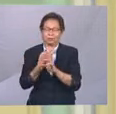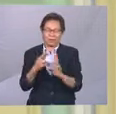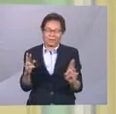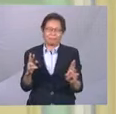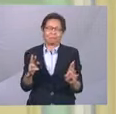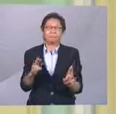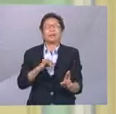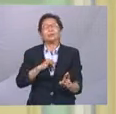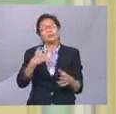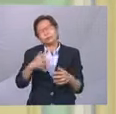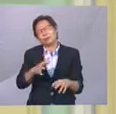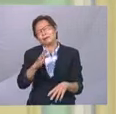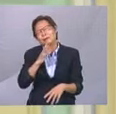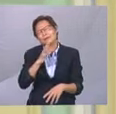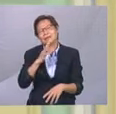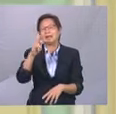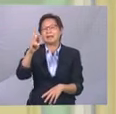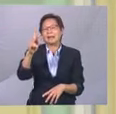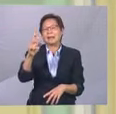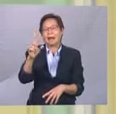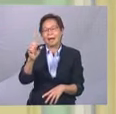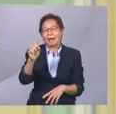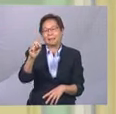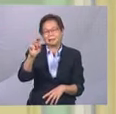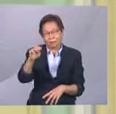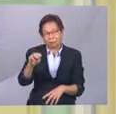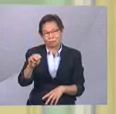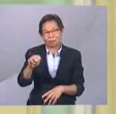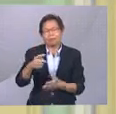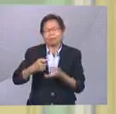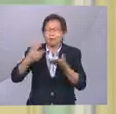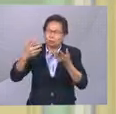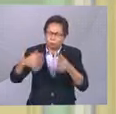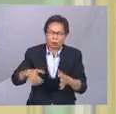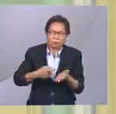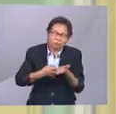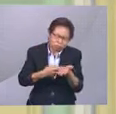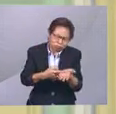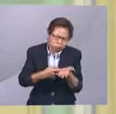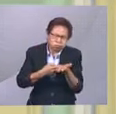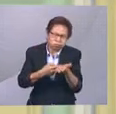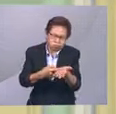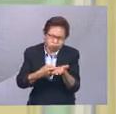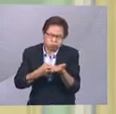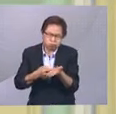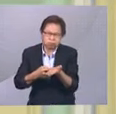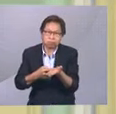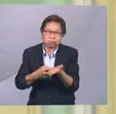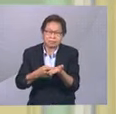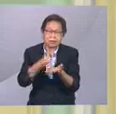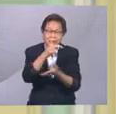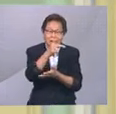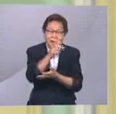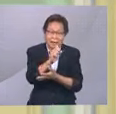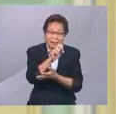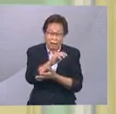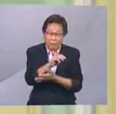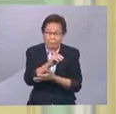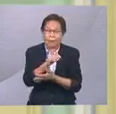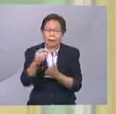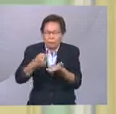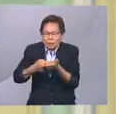Sebutkan Kementerian sumber manusia berbincang telah pun berunding dengan Kementerian sumber manusia